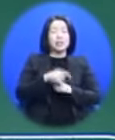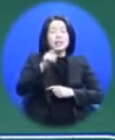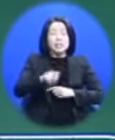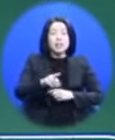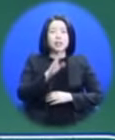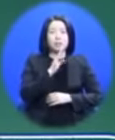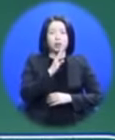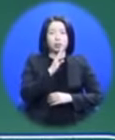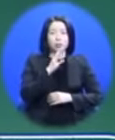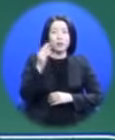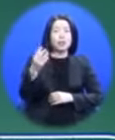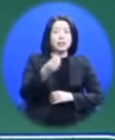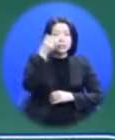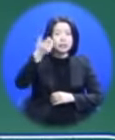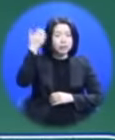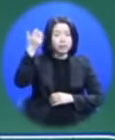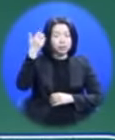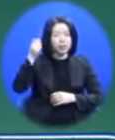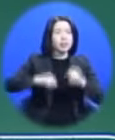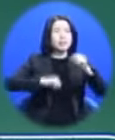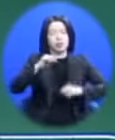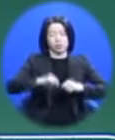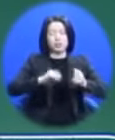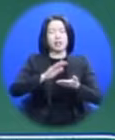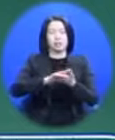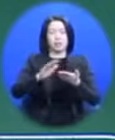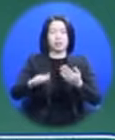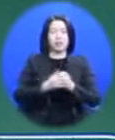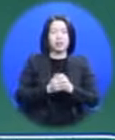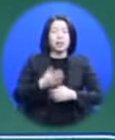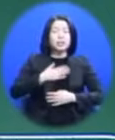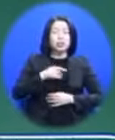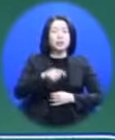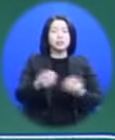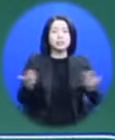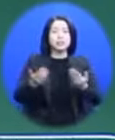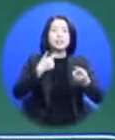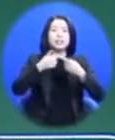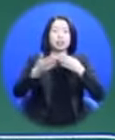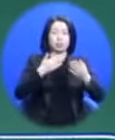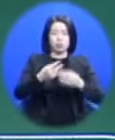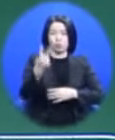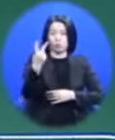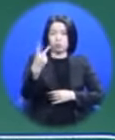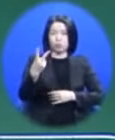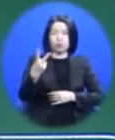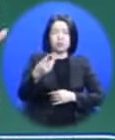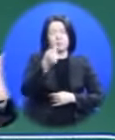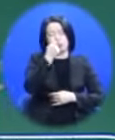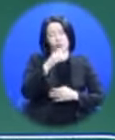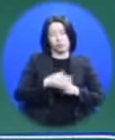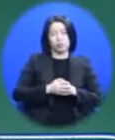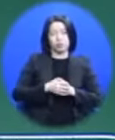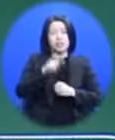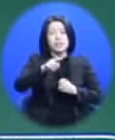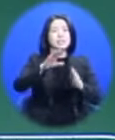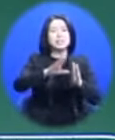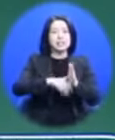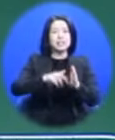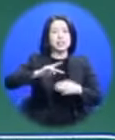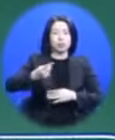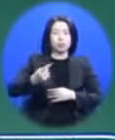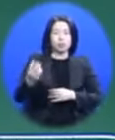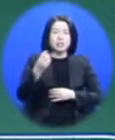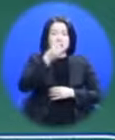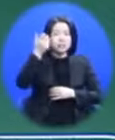바로 성령의 역사입니다. 여러분, 저는 그 일을 겪으면서 두 가지를 배웠어요. 이 시대에도